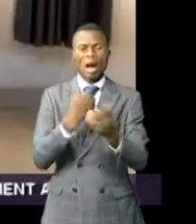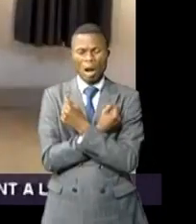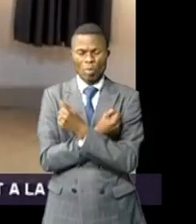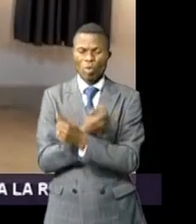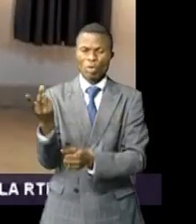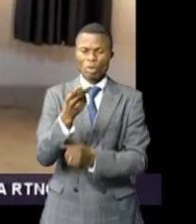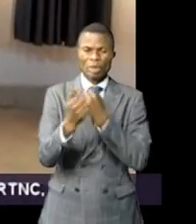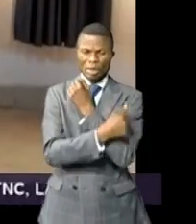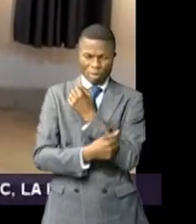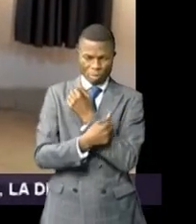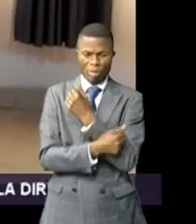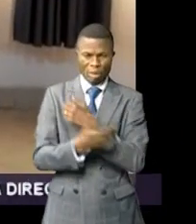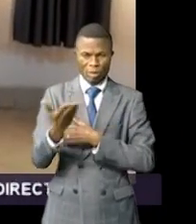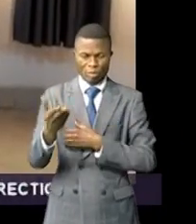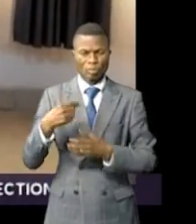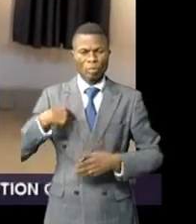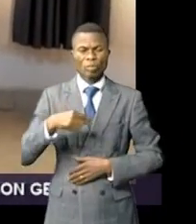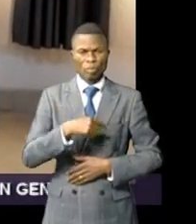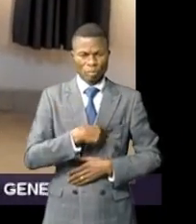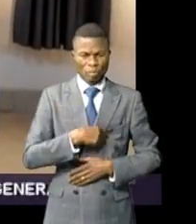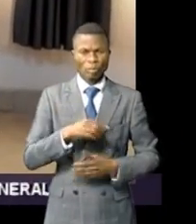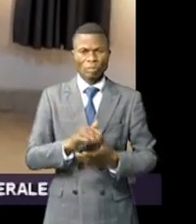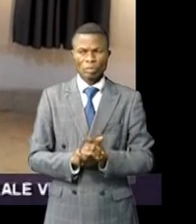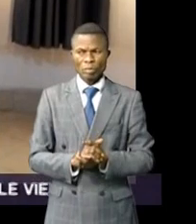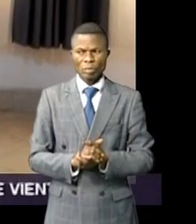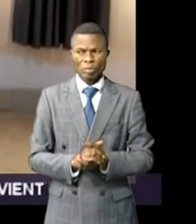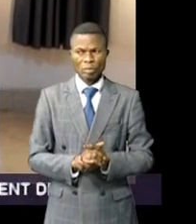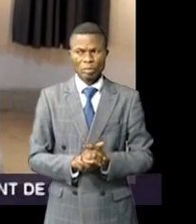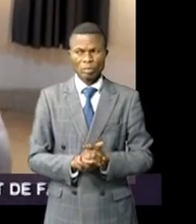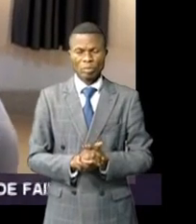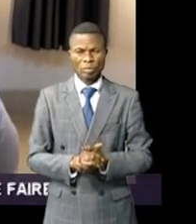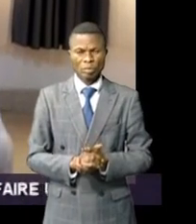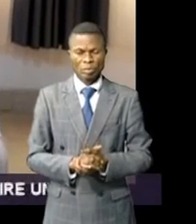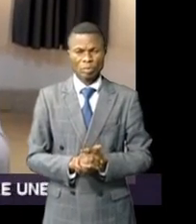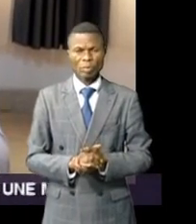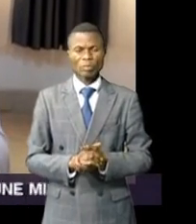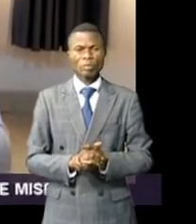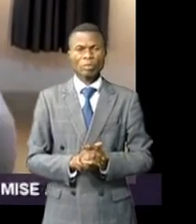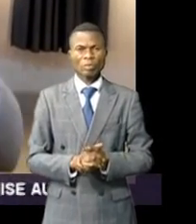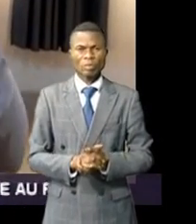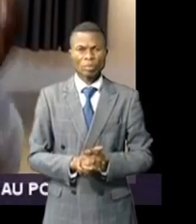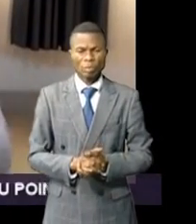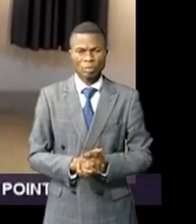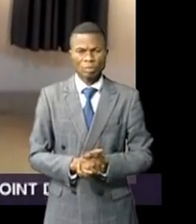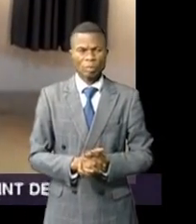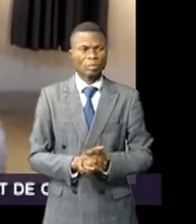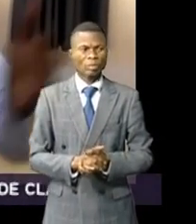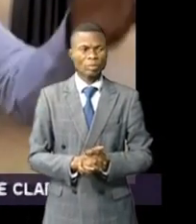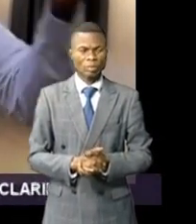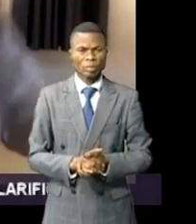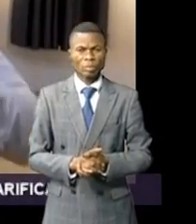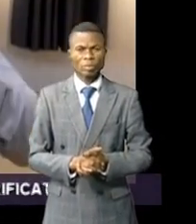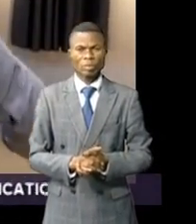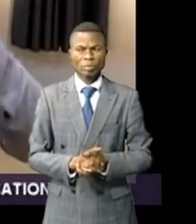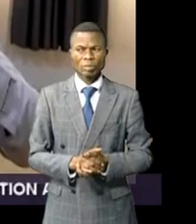c'est comme la serikali ya Kenya, tuko focus sana na yo warehousing. Tunataka mali warehousing, tunaweza fanya tulete warehousing, bidhaa